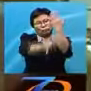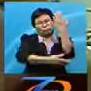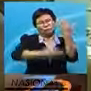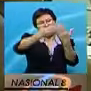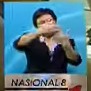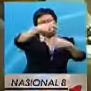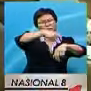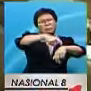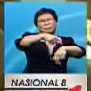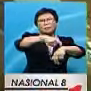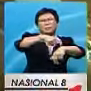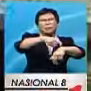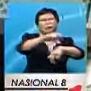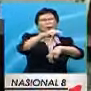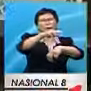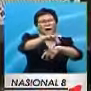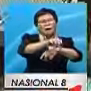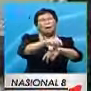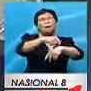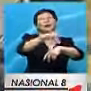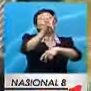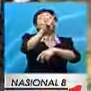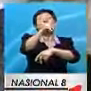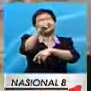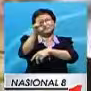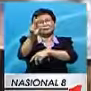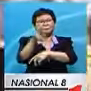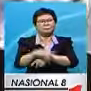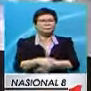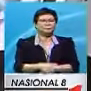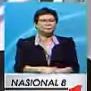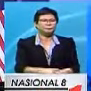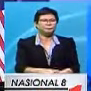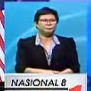dalam UPSR.